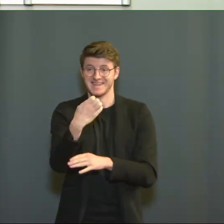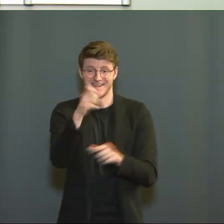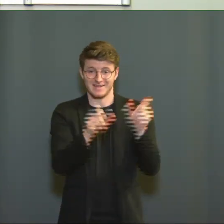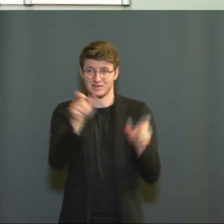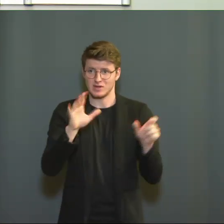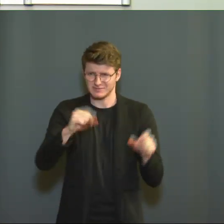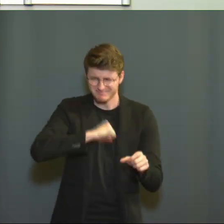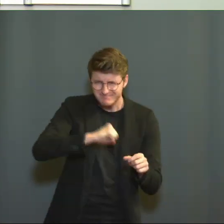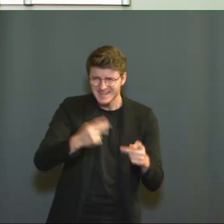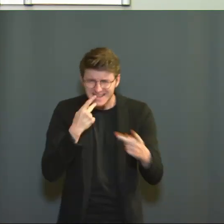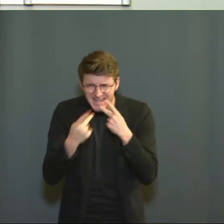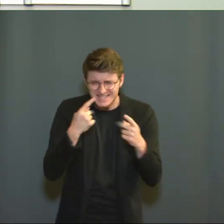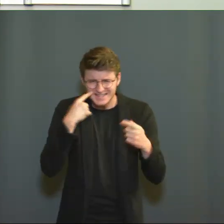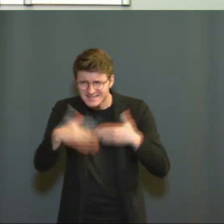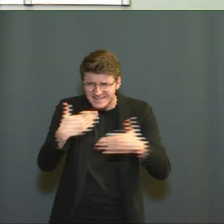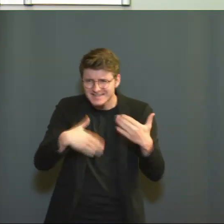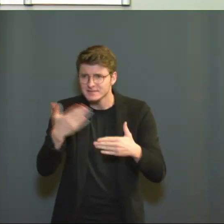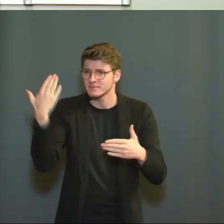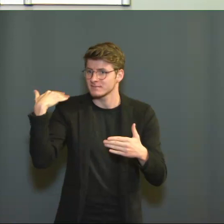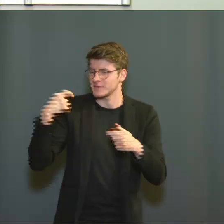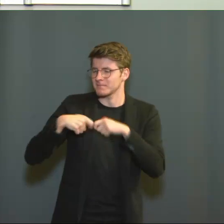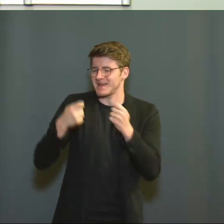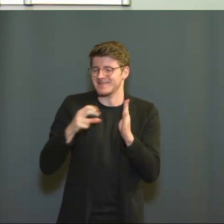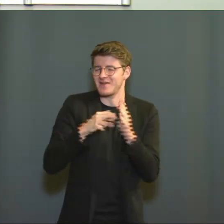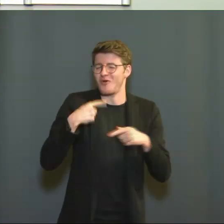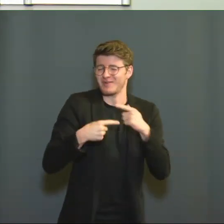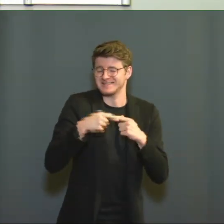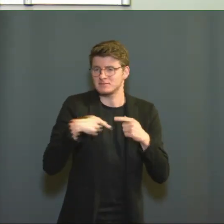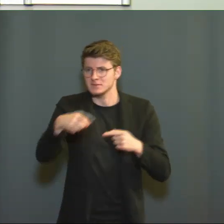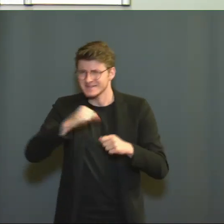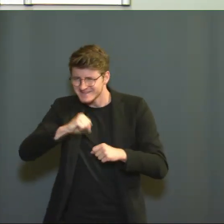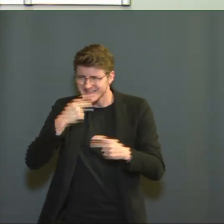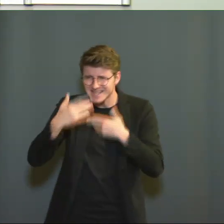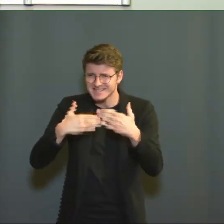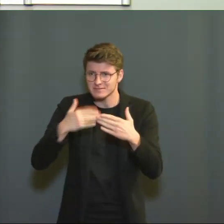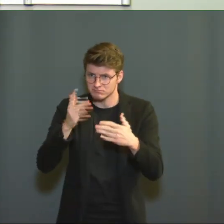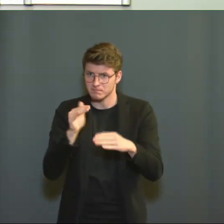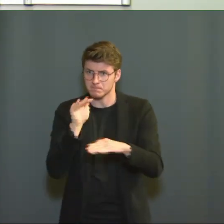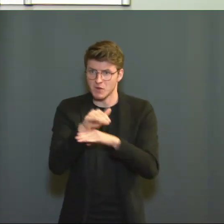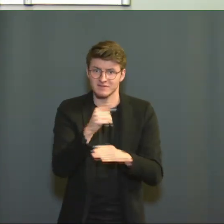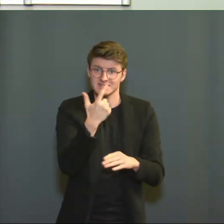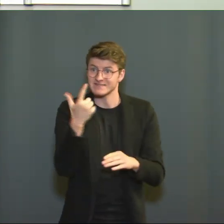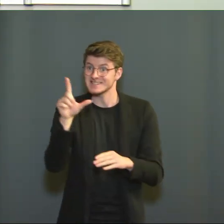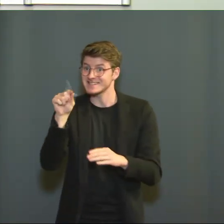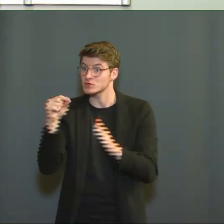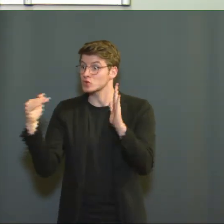getest tijdens de ontwikkelingsfase en ruim 17.000 personen hebben de app gedownload sinds de prelancering op